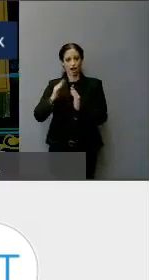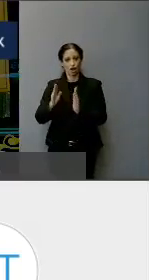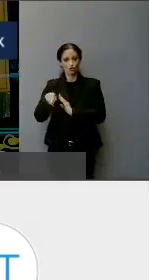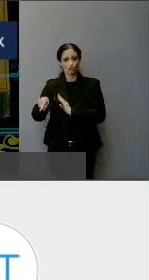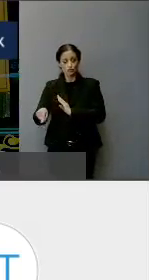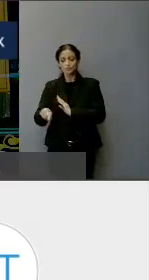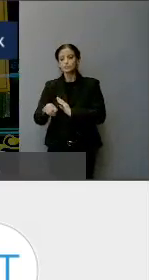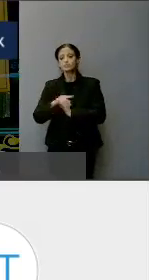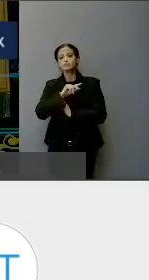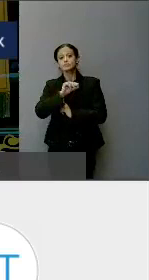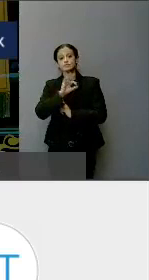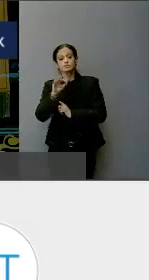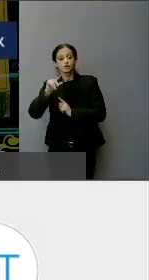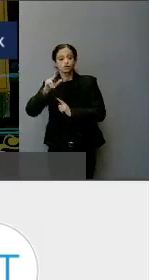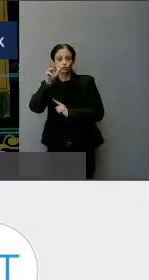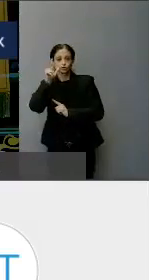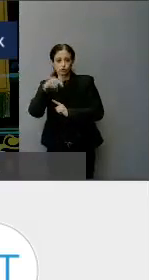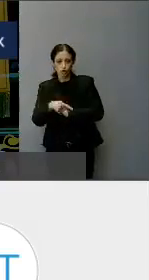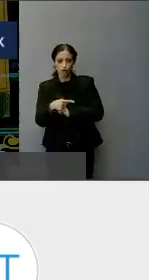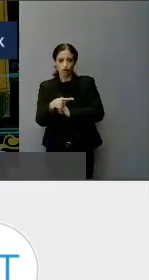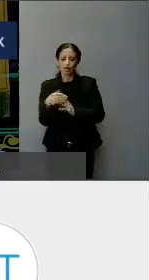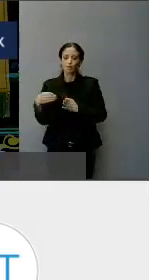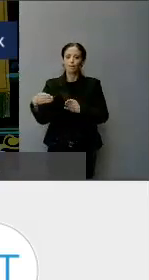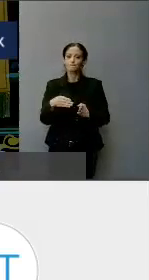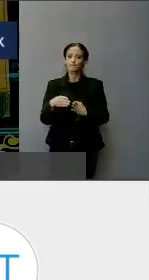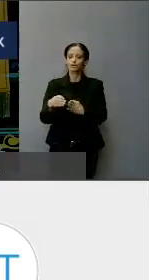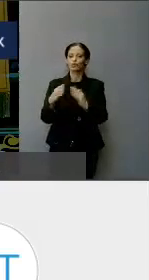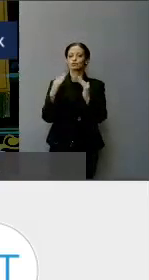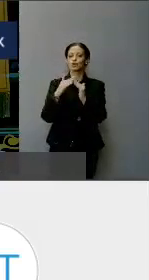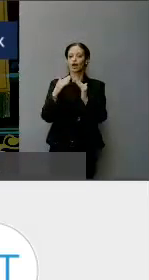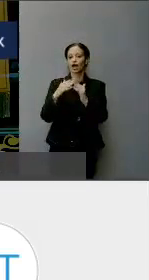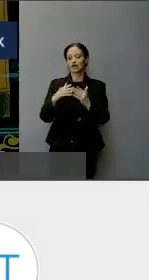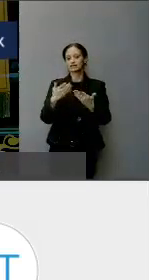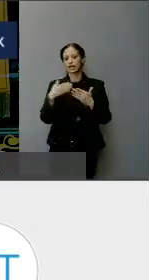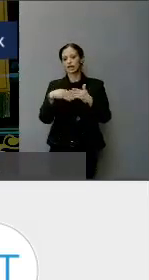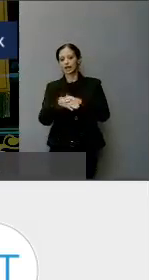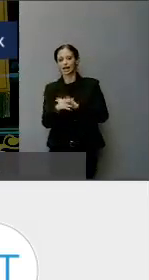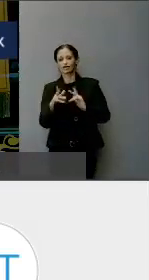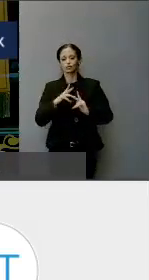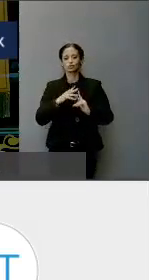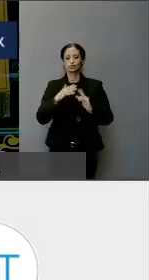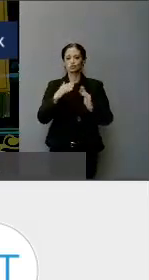che concludono un percorso presso le case rifugio o accoglienza